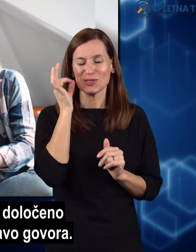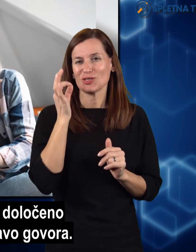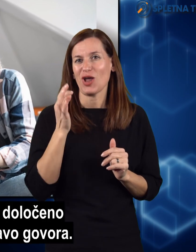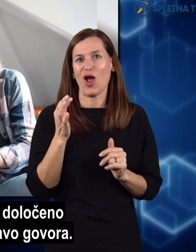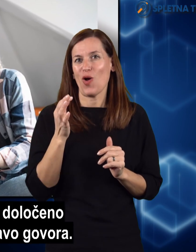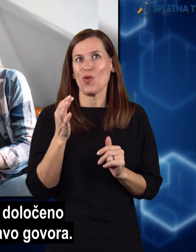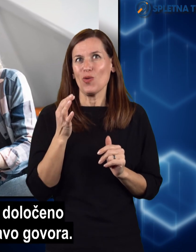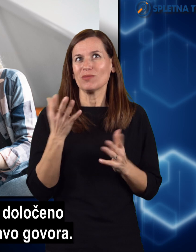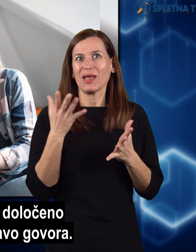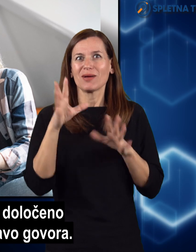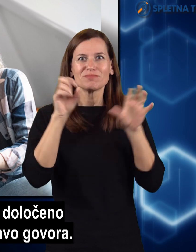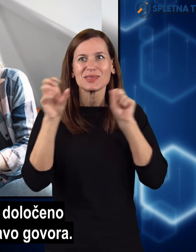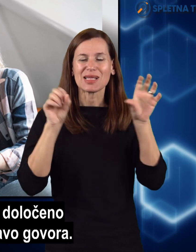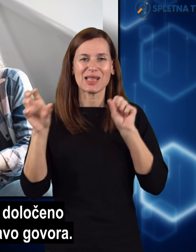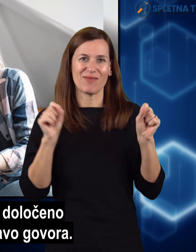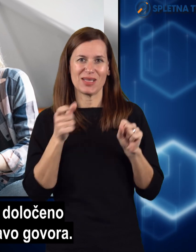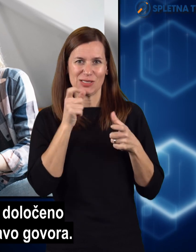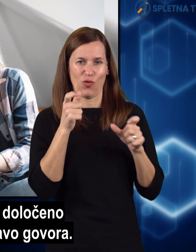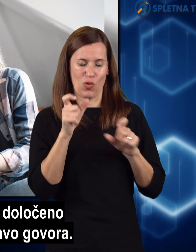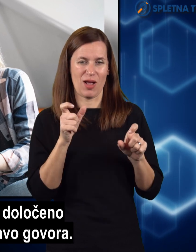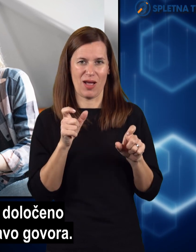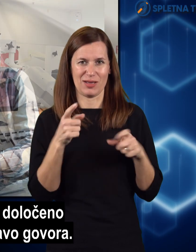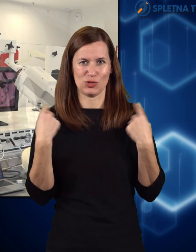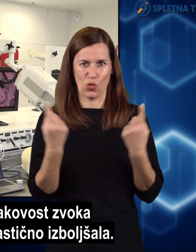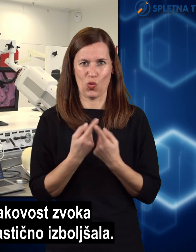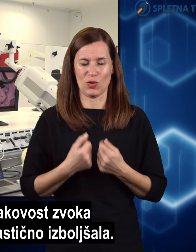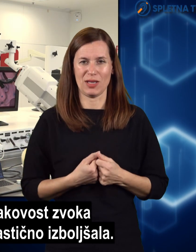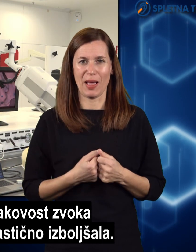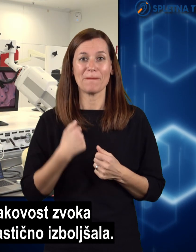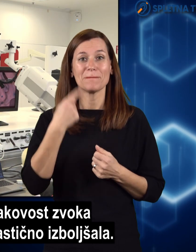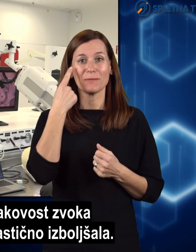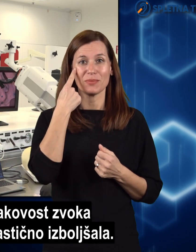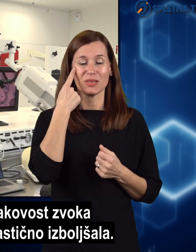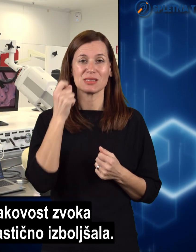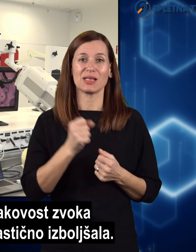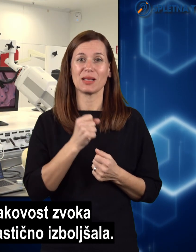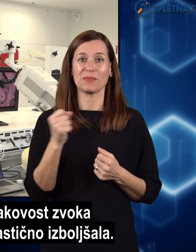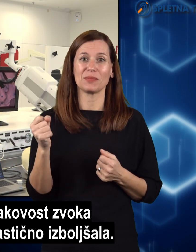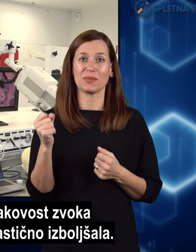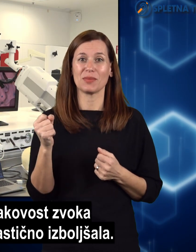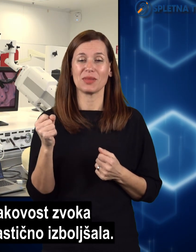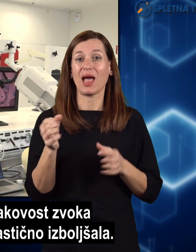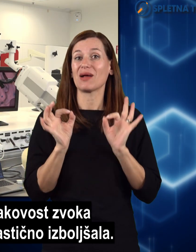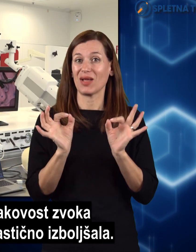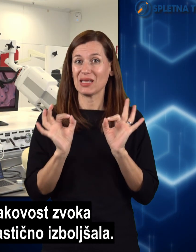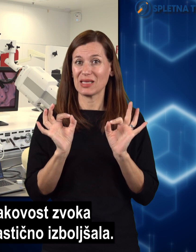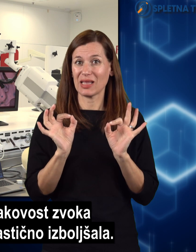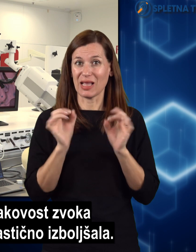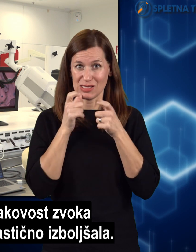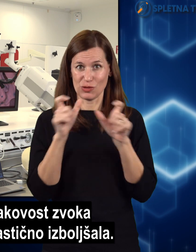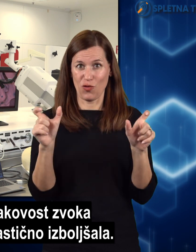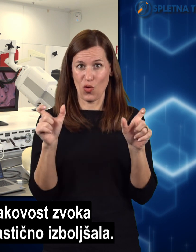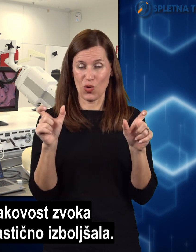that someone would have some speech perception and quiet. So I think